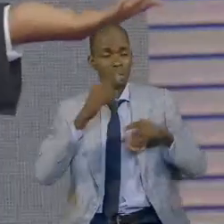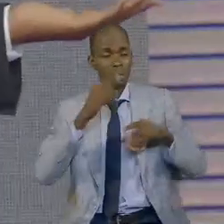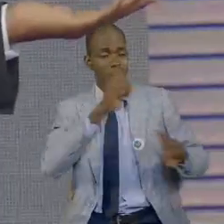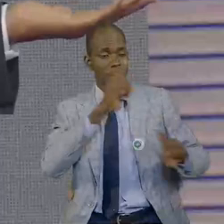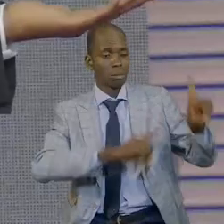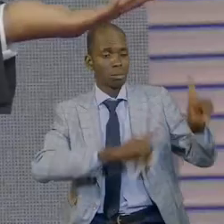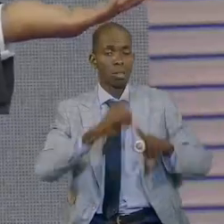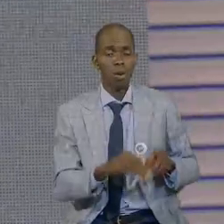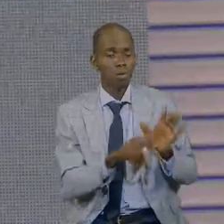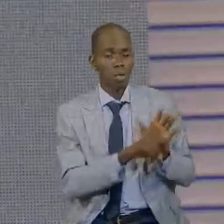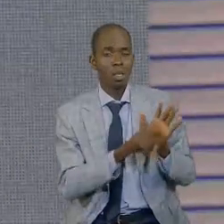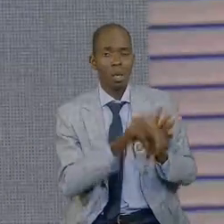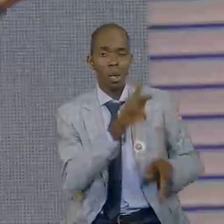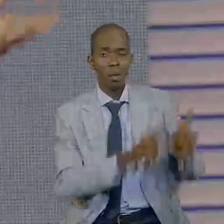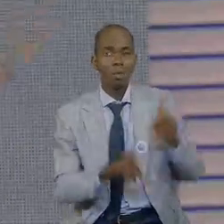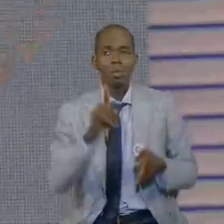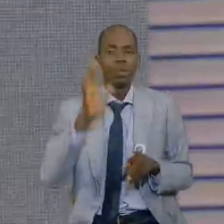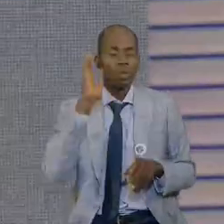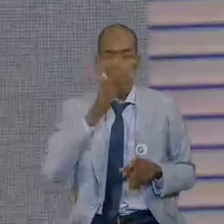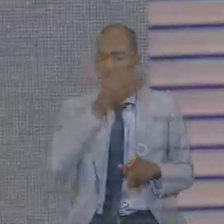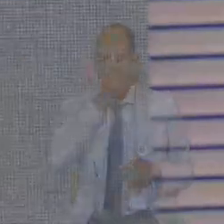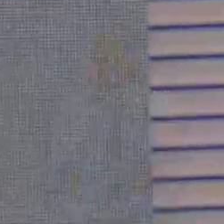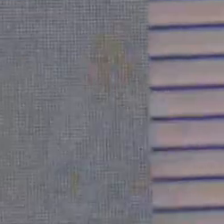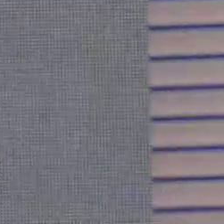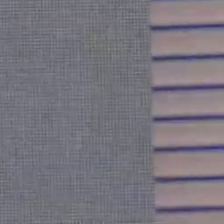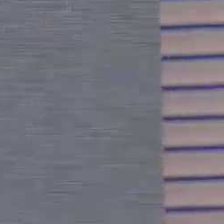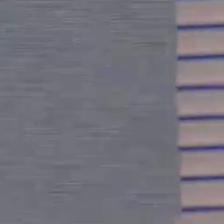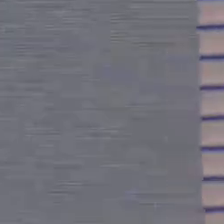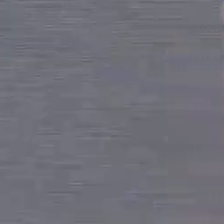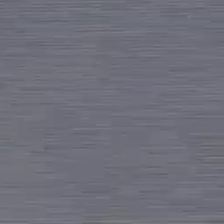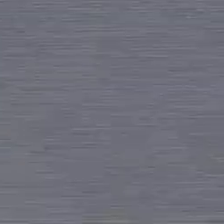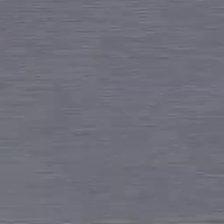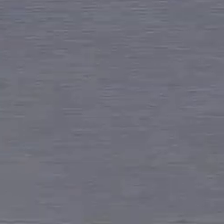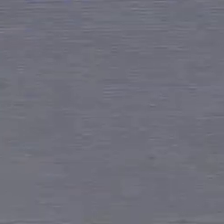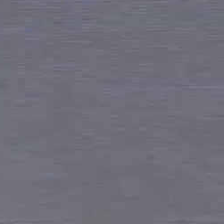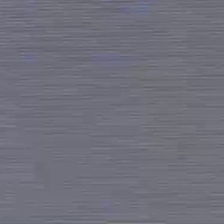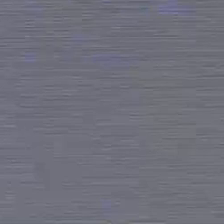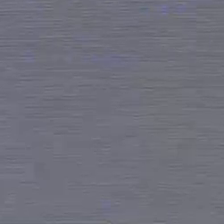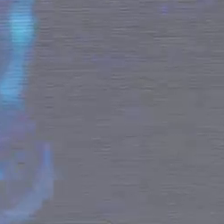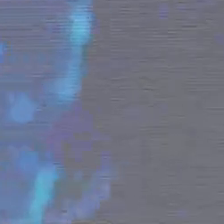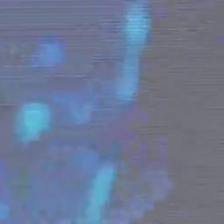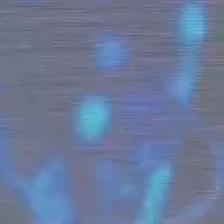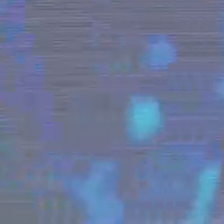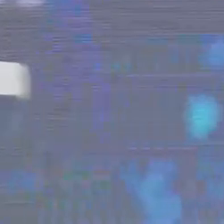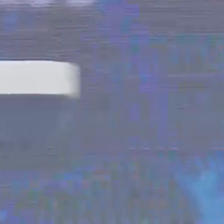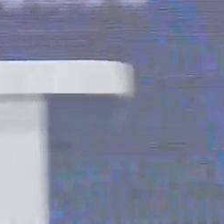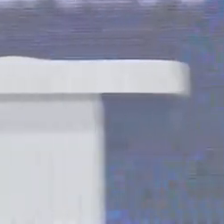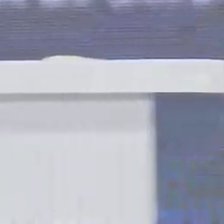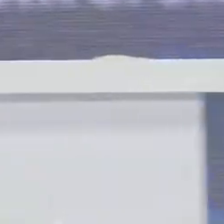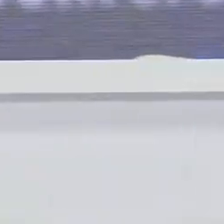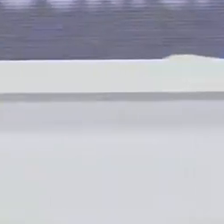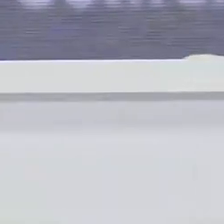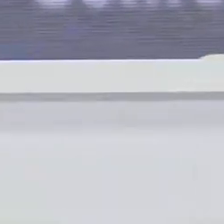going to forget, and you are going to negate the sayings of God. Et chaque fois que tu acceptes les paroles d'un homme, et tu dis oui,